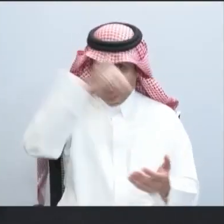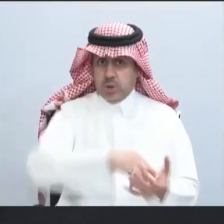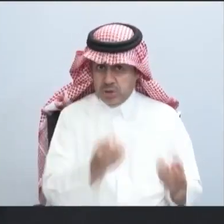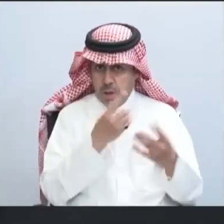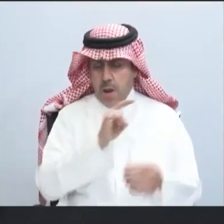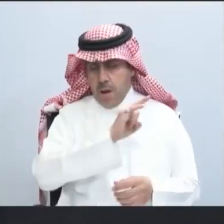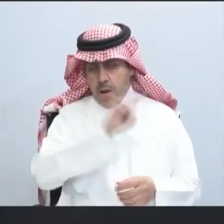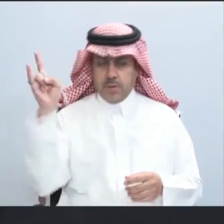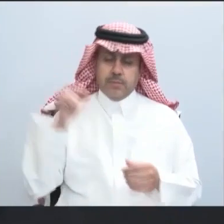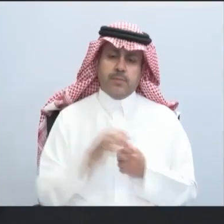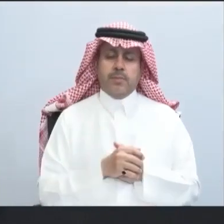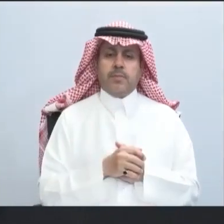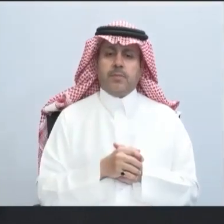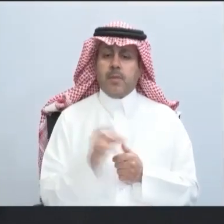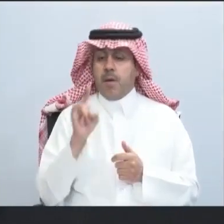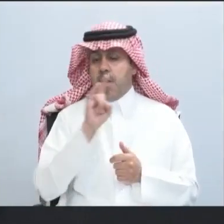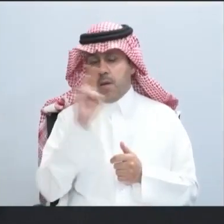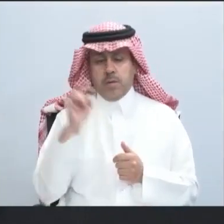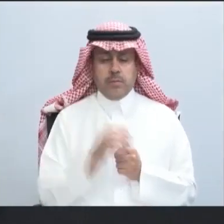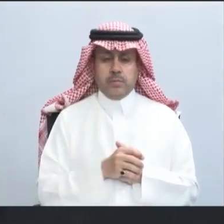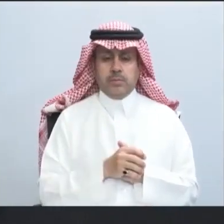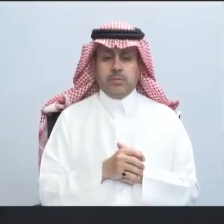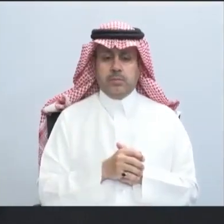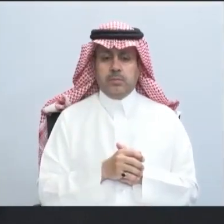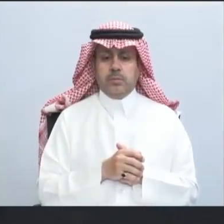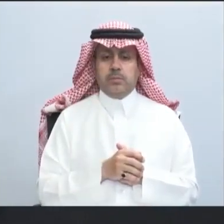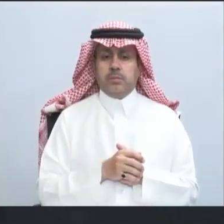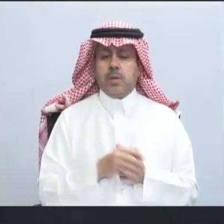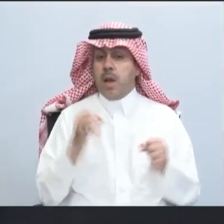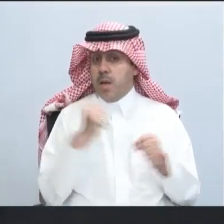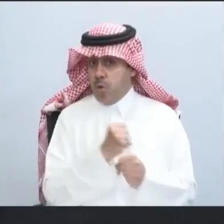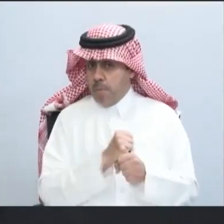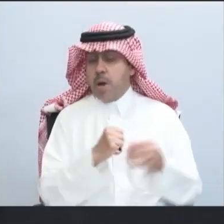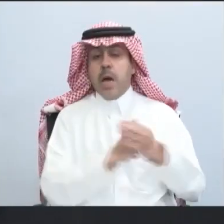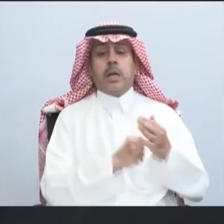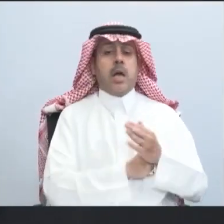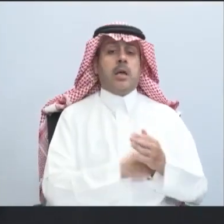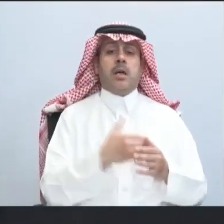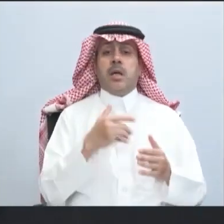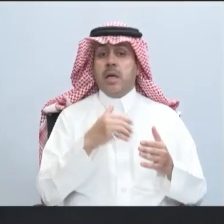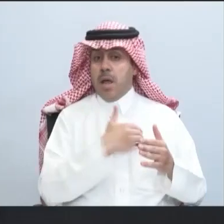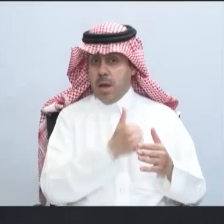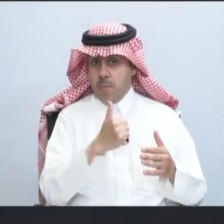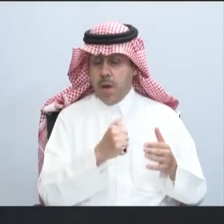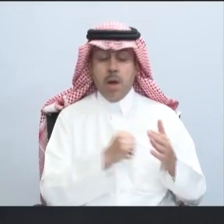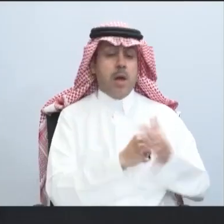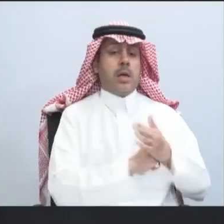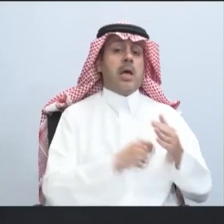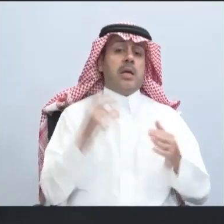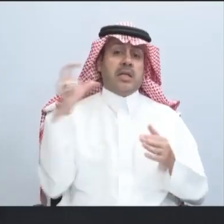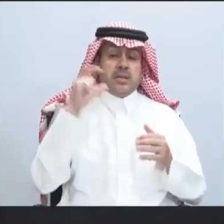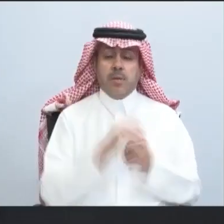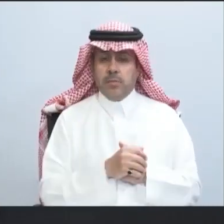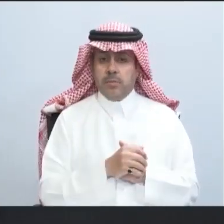يدخل الجنه هل يمكن لم يحقق اركان الاسلام ولا الايمان